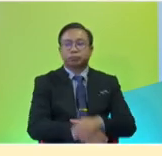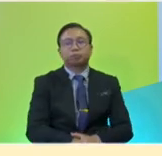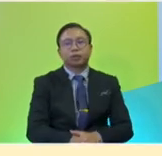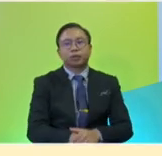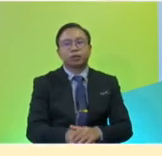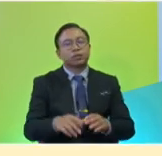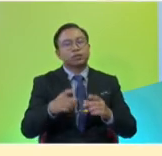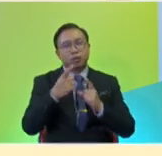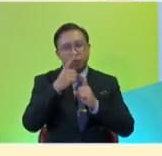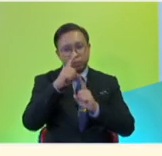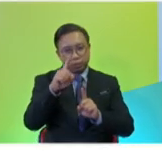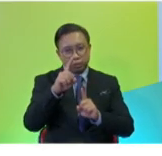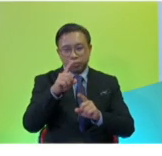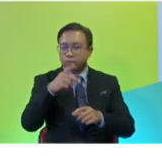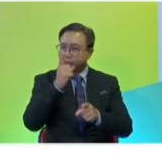betul sekali